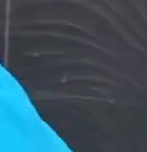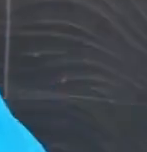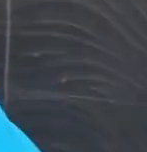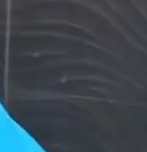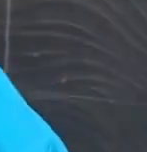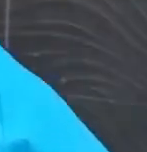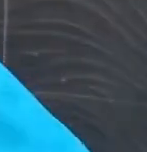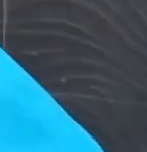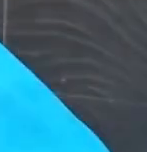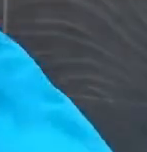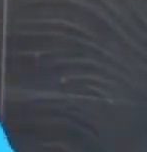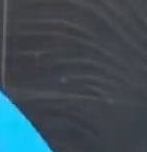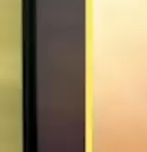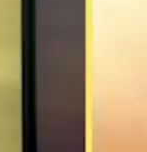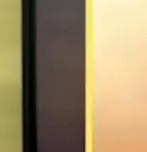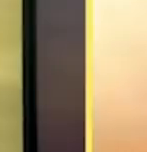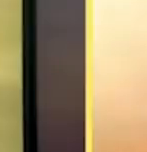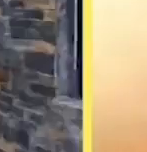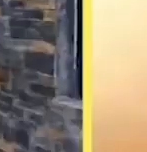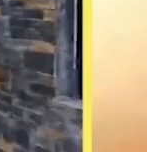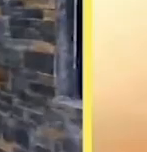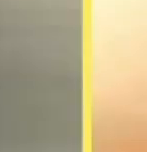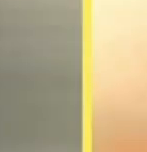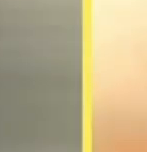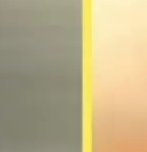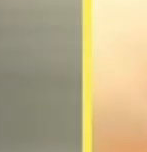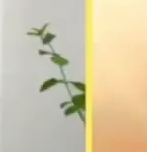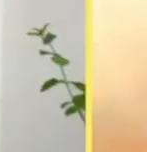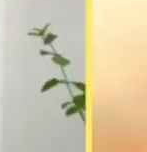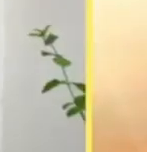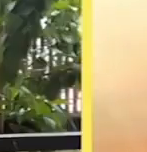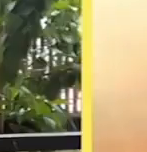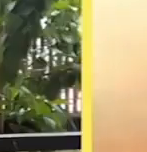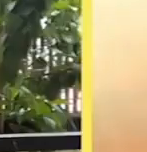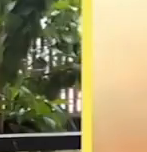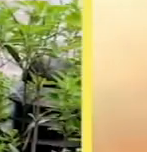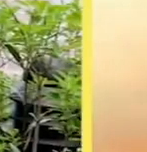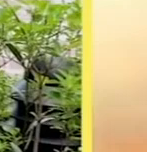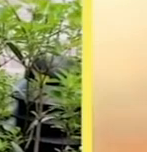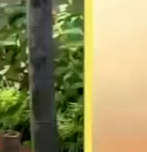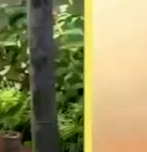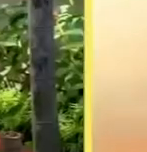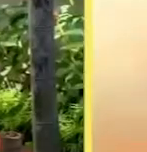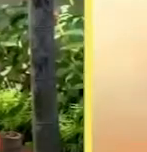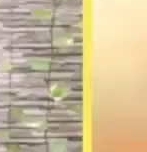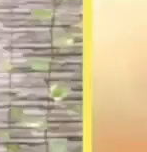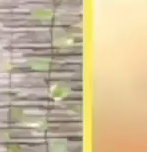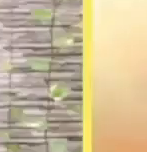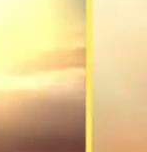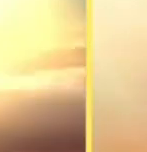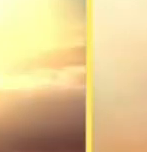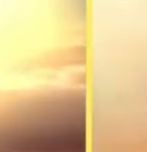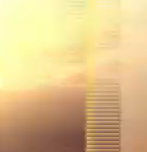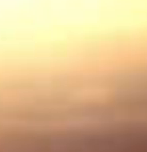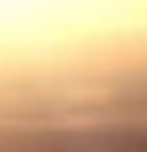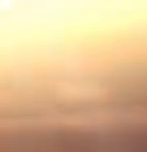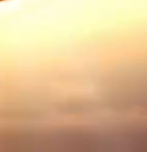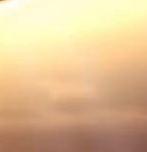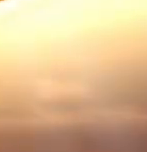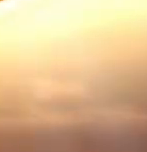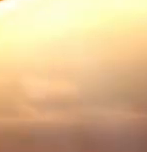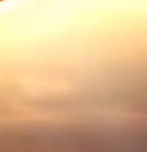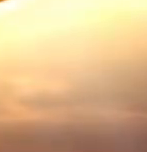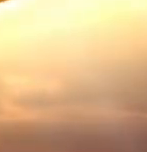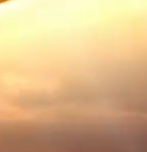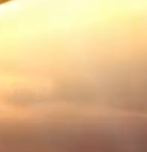ang saya-saya. Sa unang hirit, unang hirit, unang hirit, mangunguna ka.